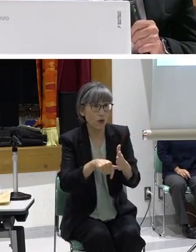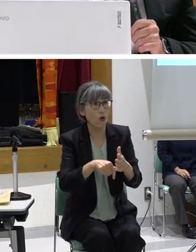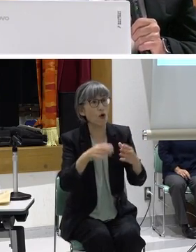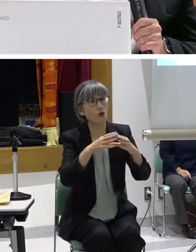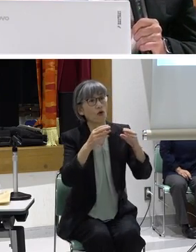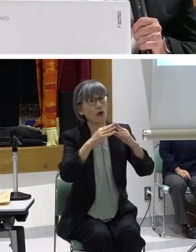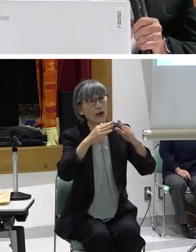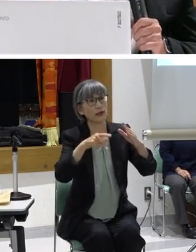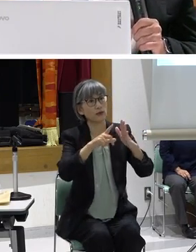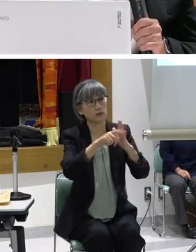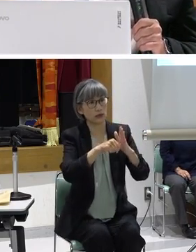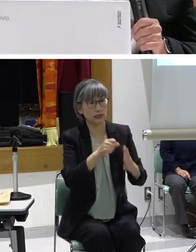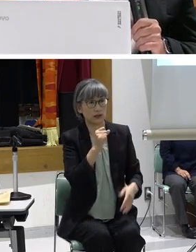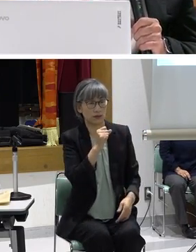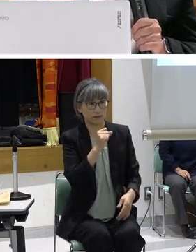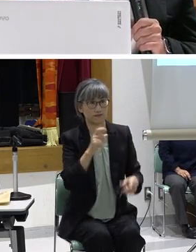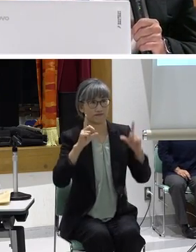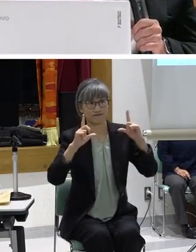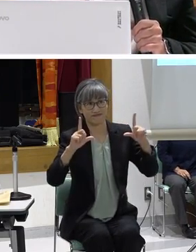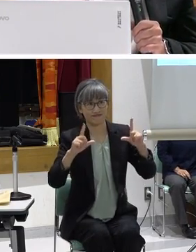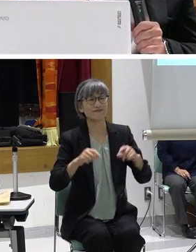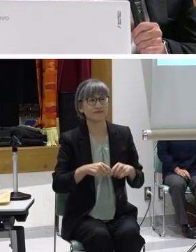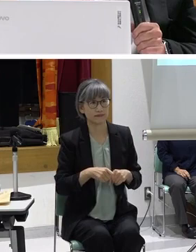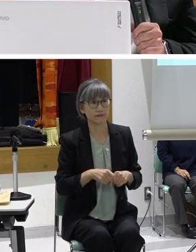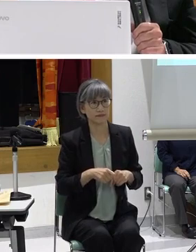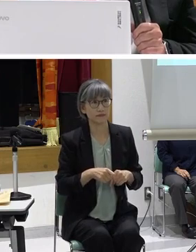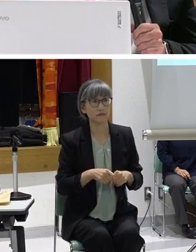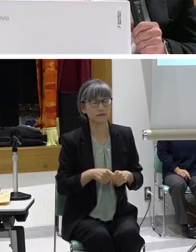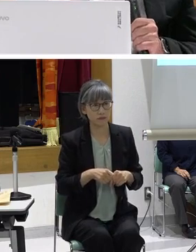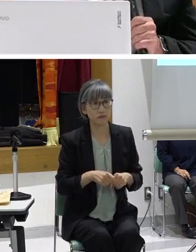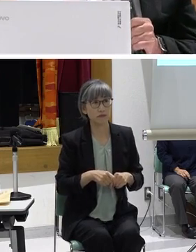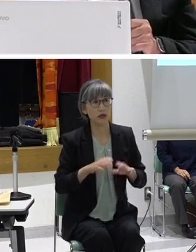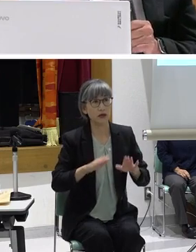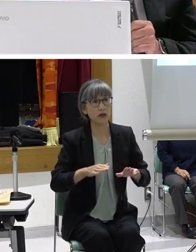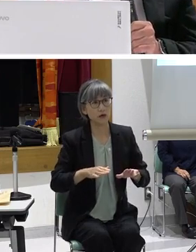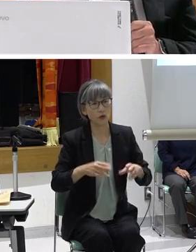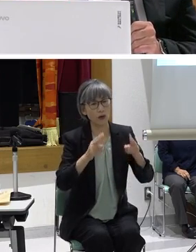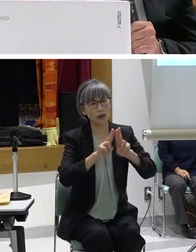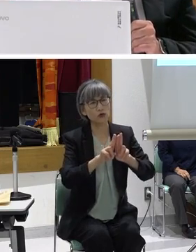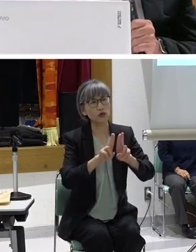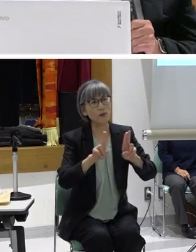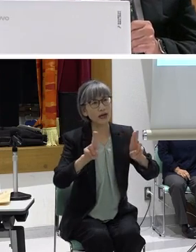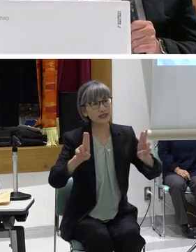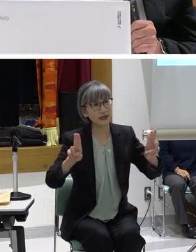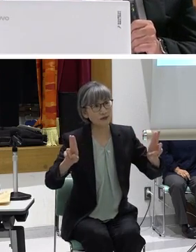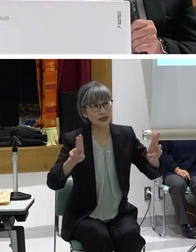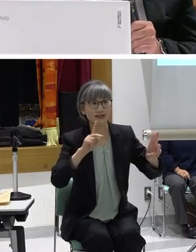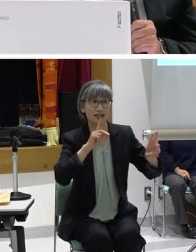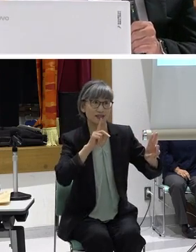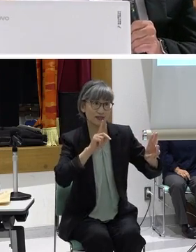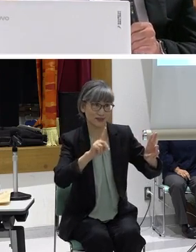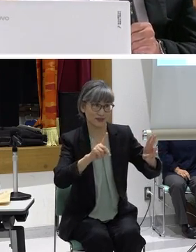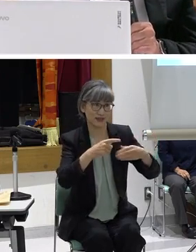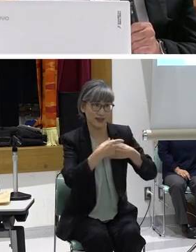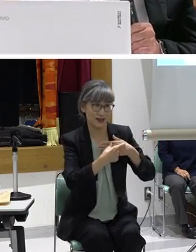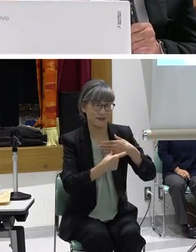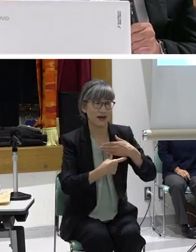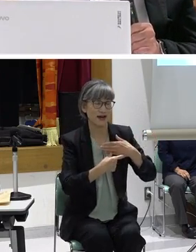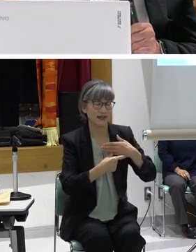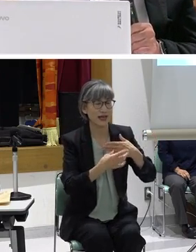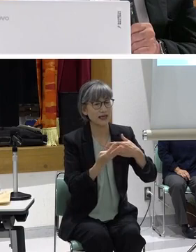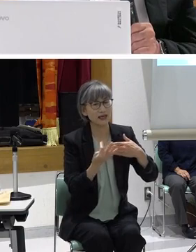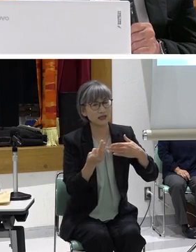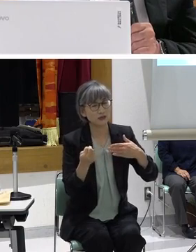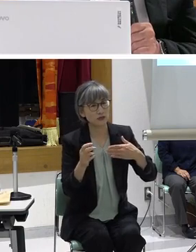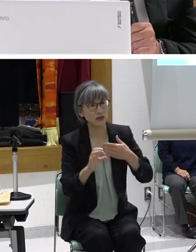さて、今日のテーマでありますユニバーサルデザインということでね、先にちょっとこういくつかの事例を見